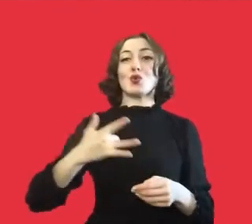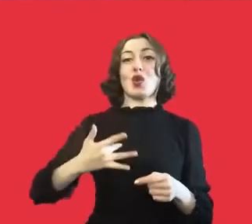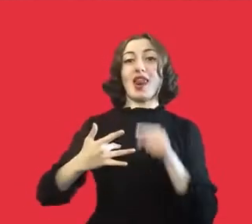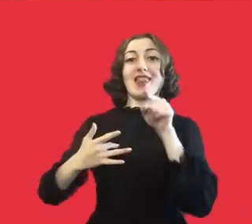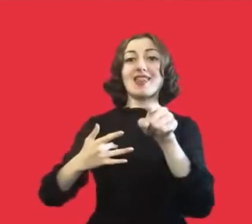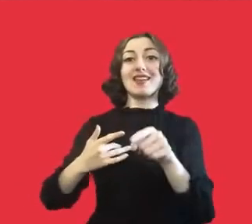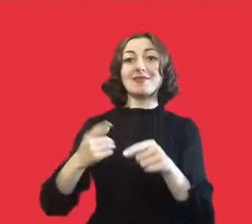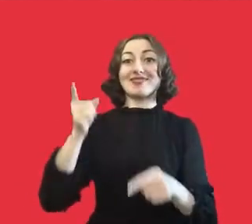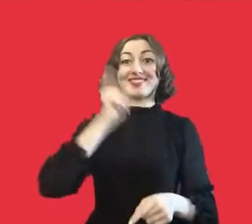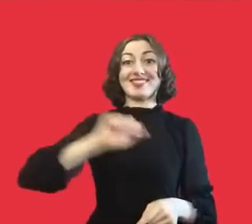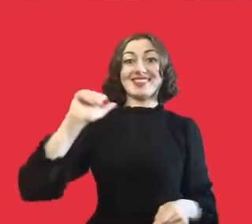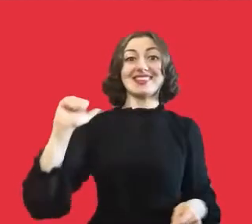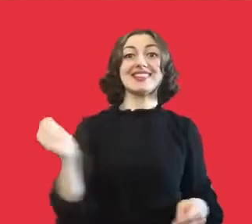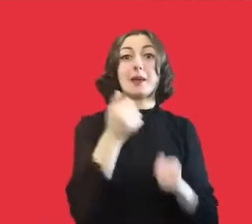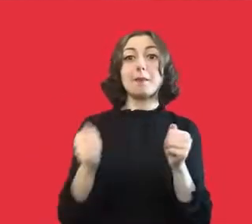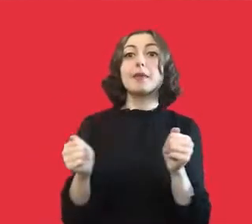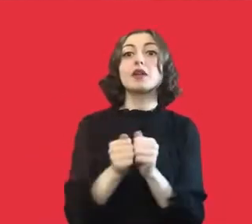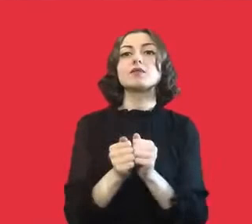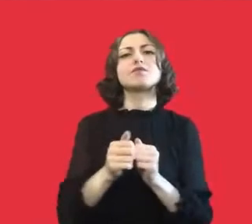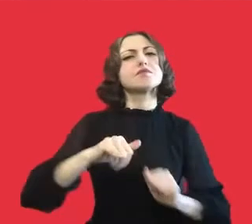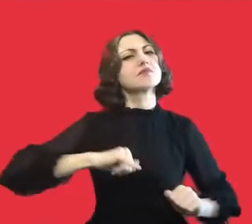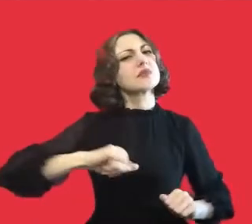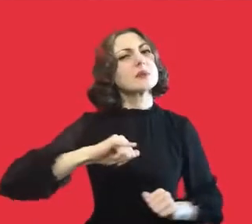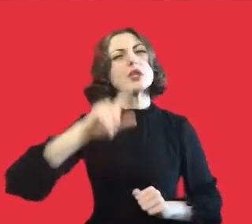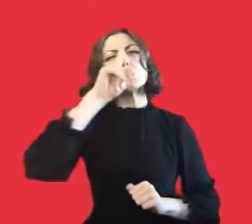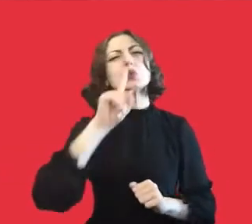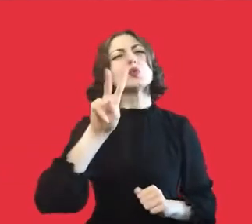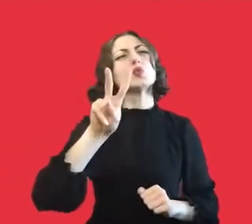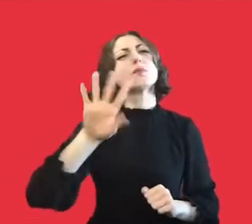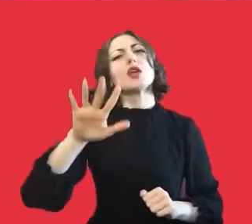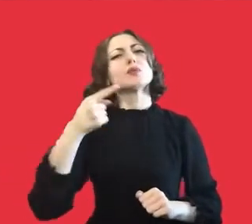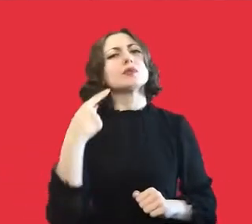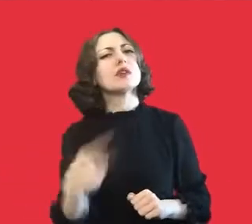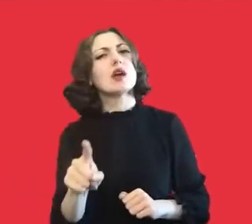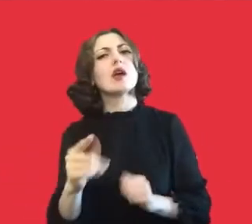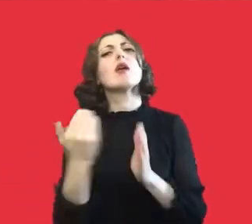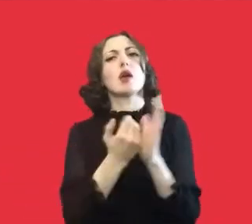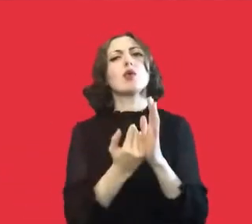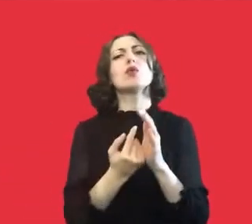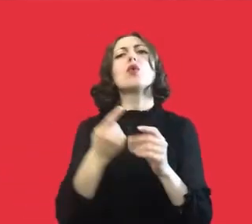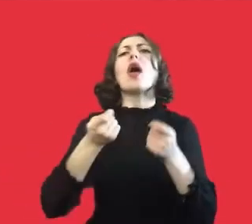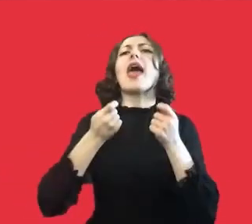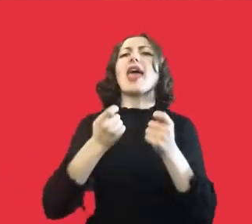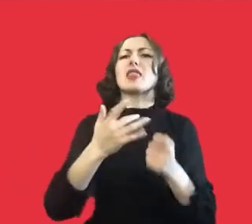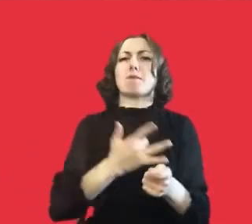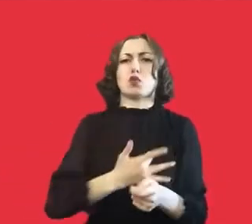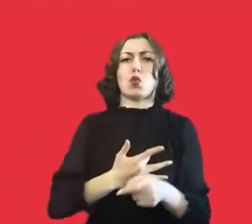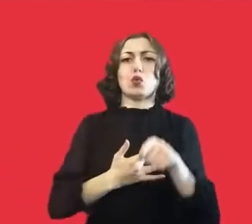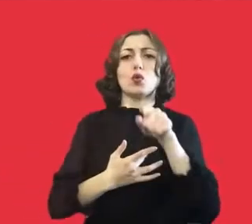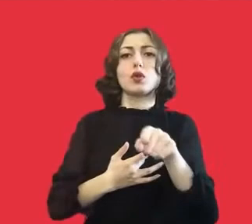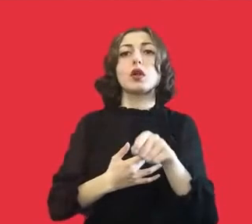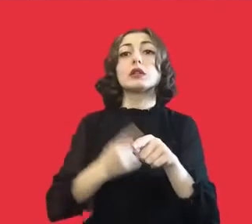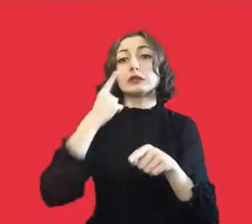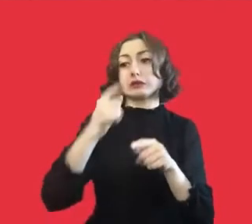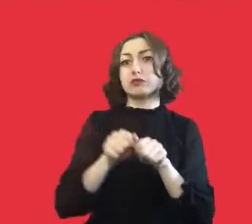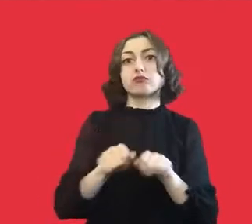beraber yaklaşık 125 bin aktif eğitimli gönüllüsü sahada yaklaşık